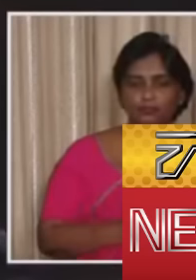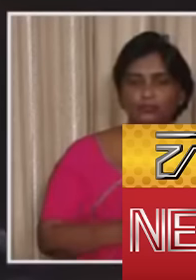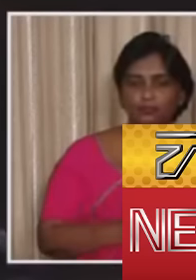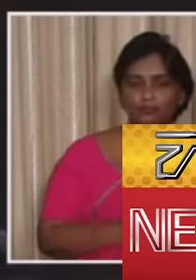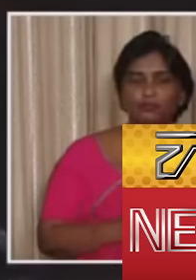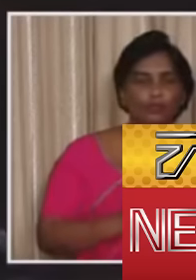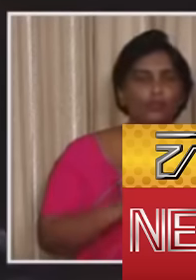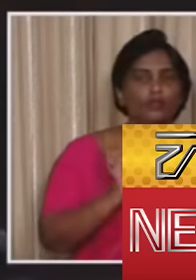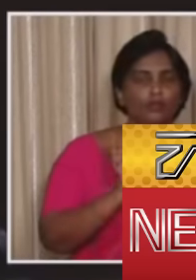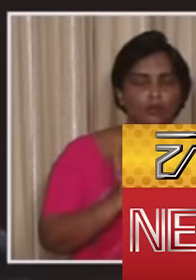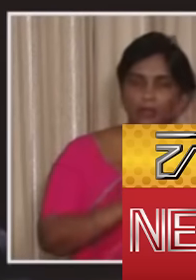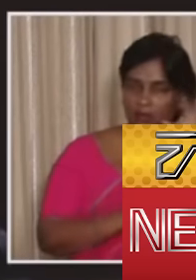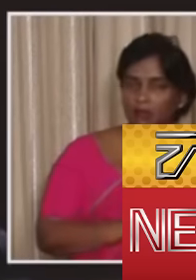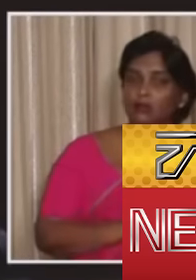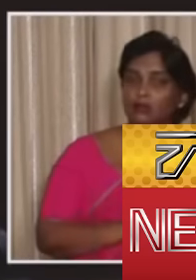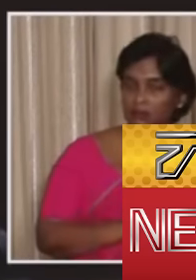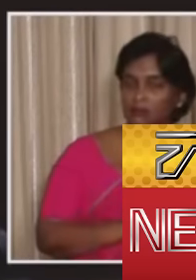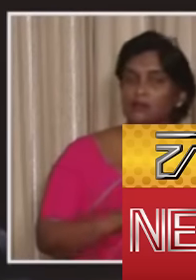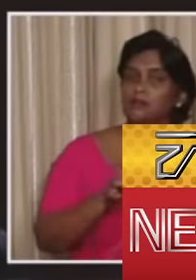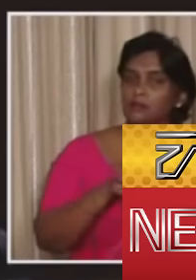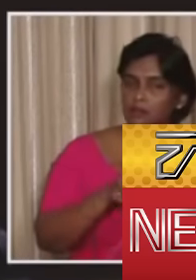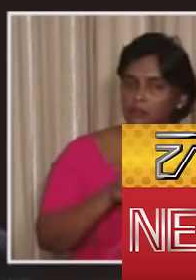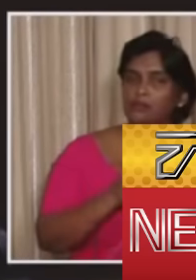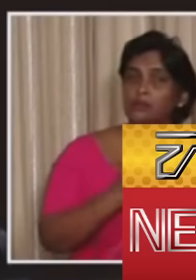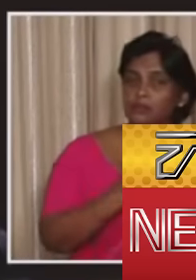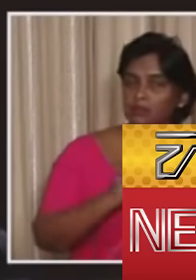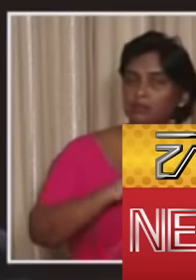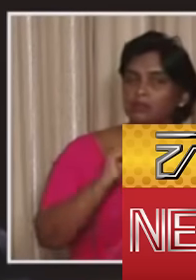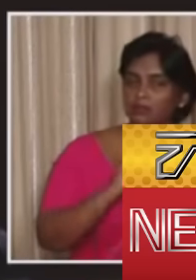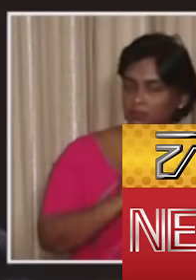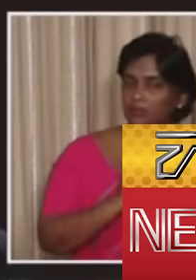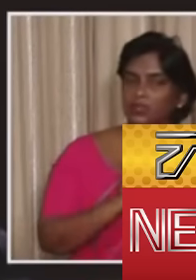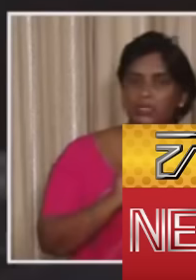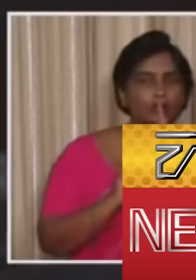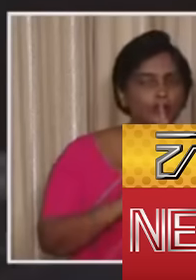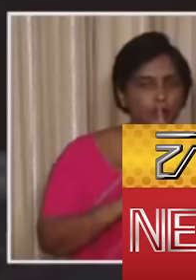මුදල් කමිටුවට ගෙනාවා ගෙනල්ලා ඒක ප්‍රශ්නේ විසඳන ක්‍රමවේදයක්